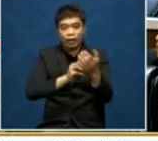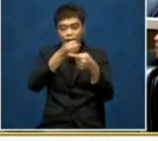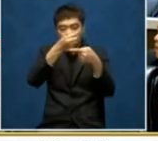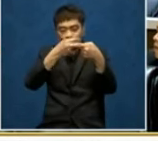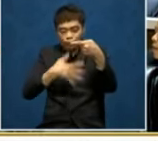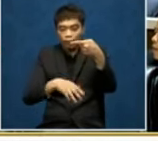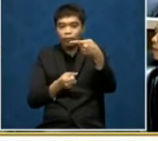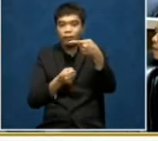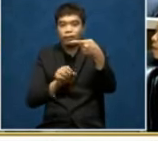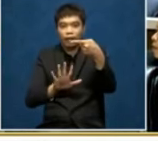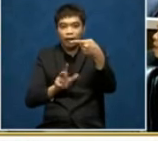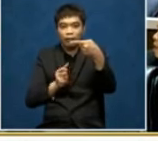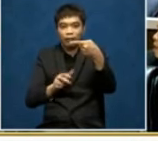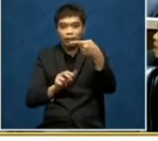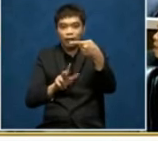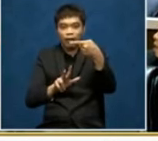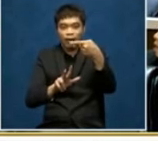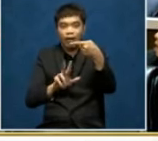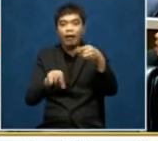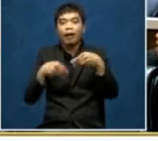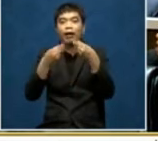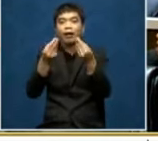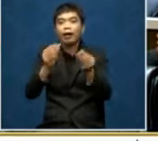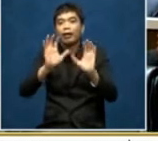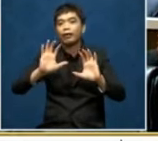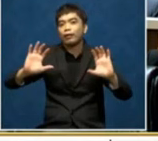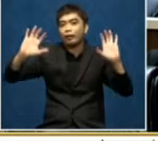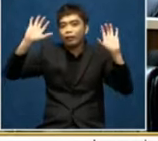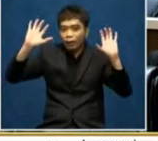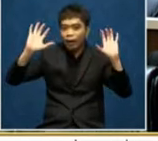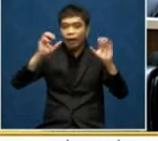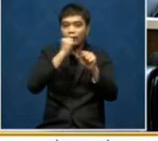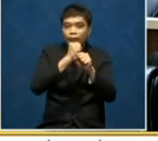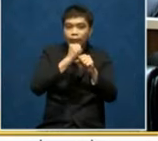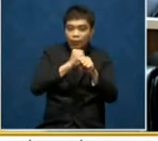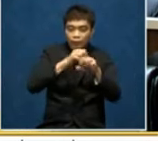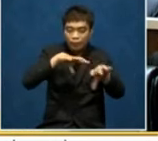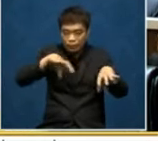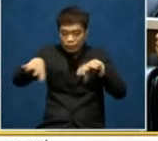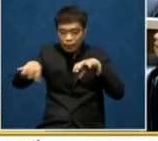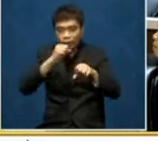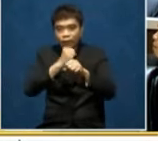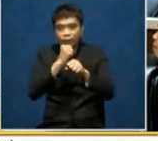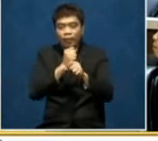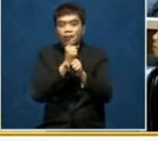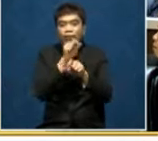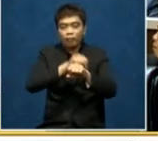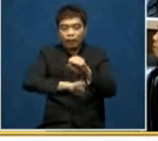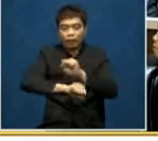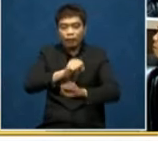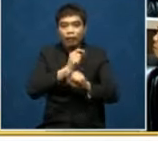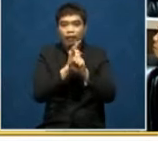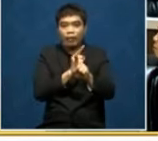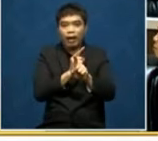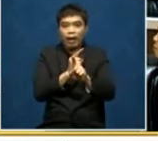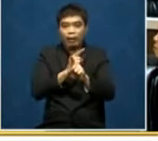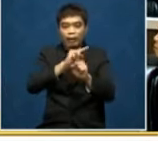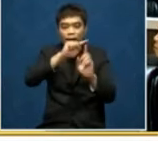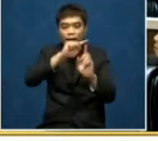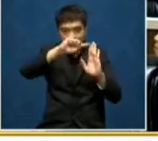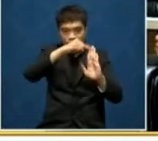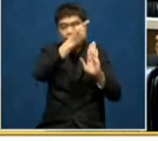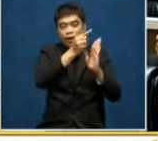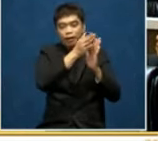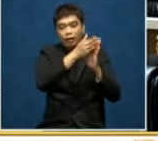รัฐที่เกี่ยวข้องใช้เป็นกรอบดำเนินการในการสร้างรากฐานของประเทศในช่วง 5ปีแรกของ